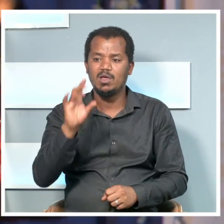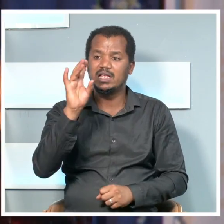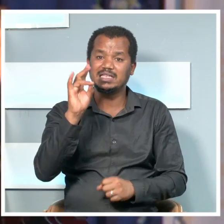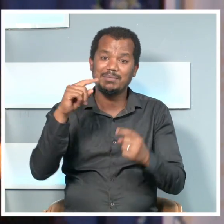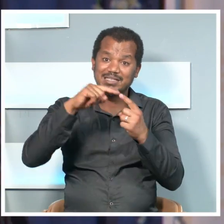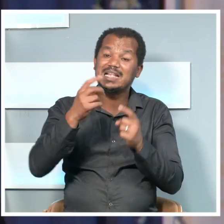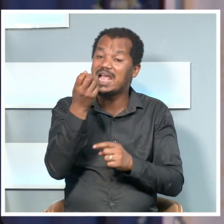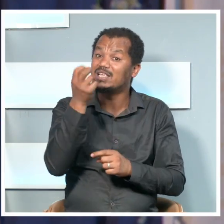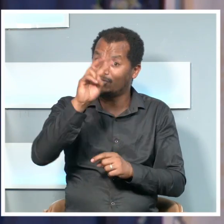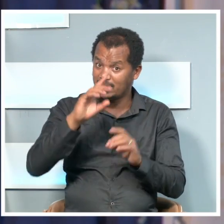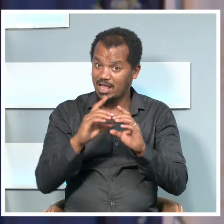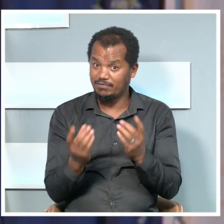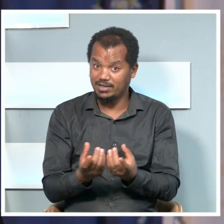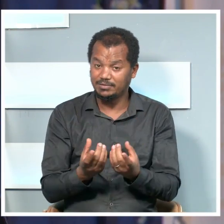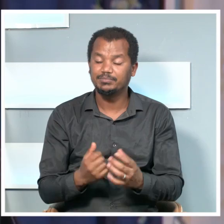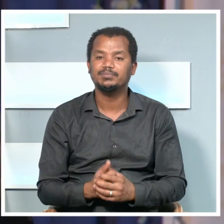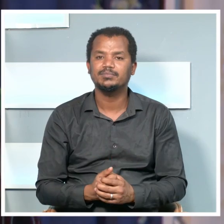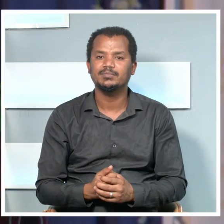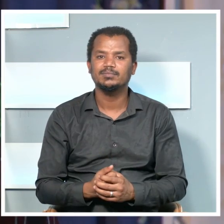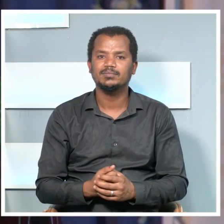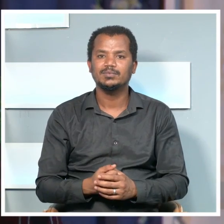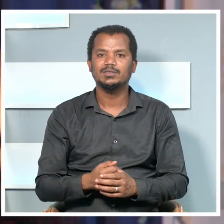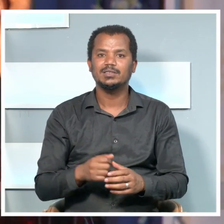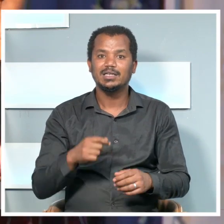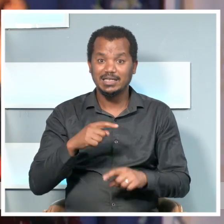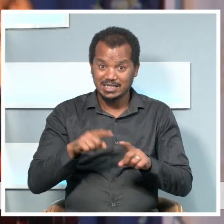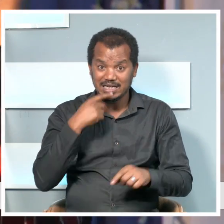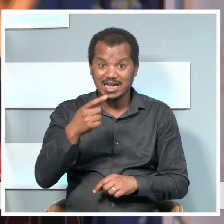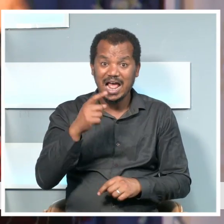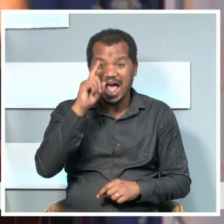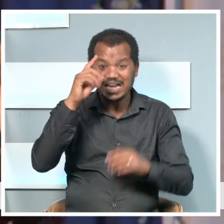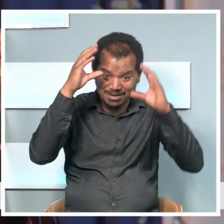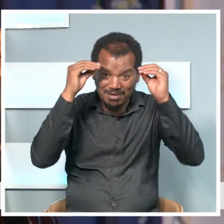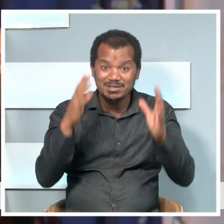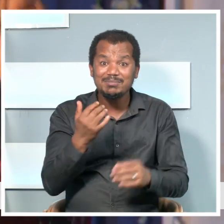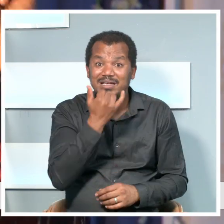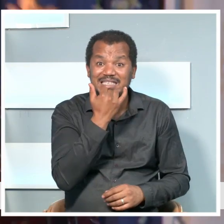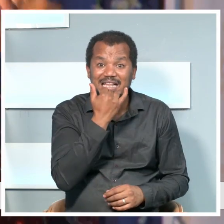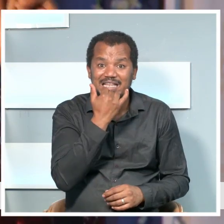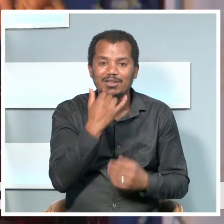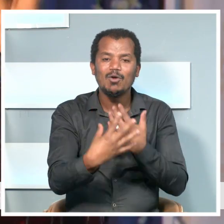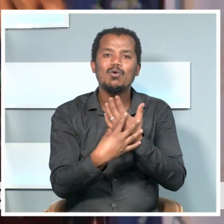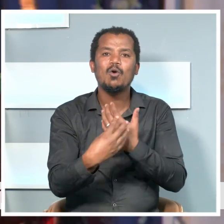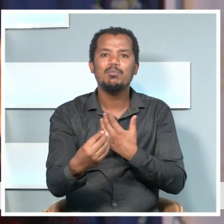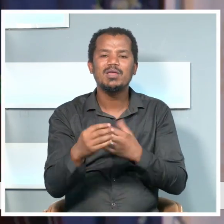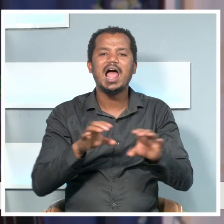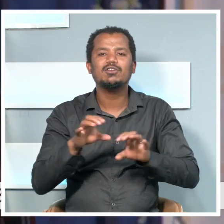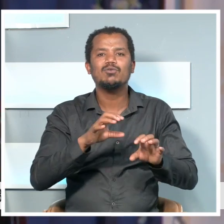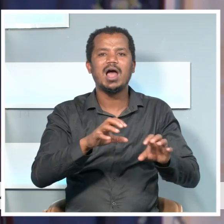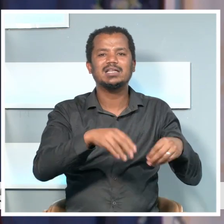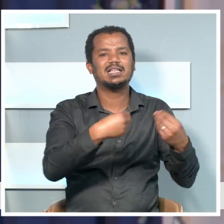ከሰባተኛ እስከ 12ኛ ክፍል ግልንገራችሁ አንድም መምህር በስተት ኮፒ አድርጎ